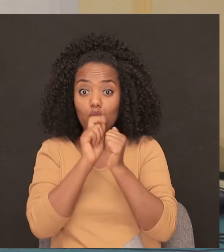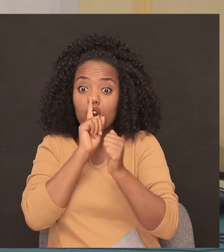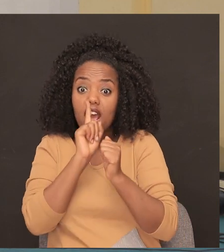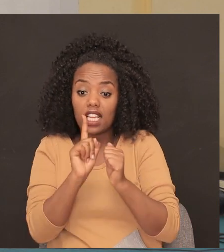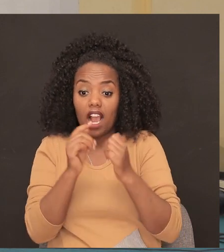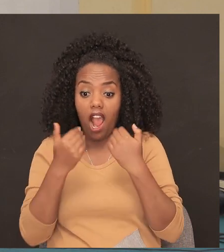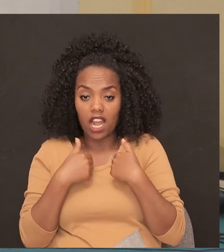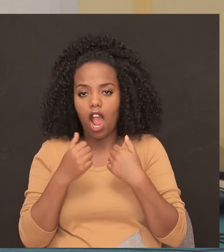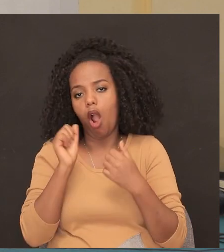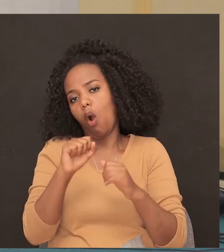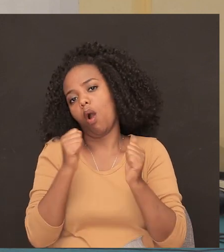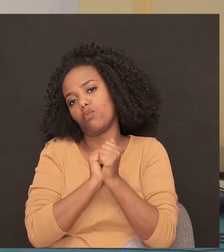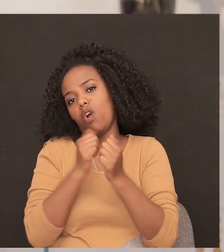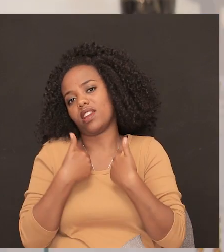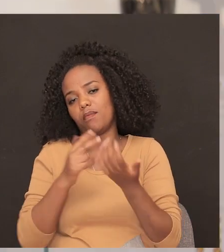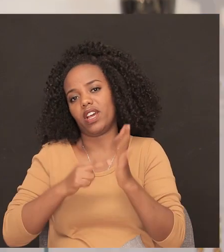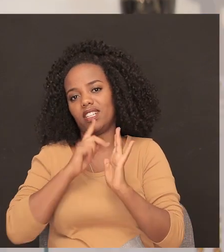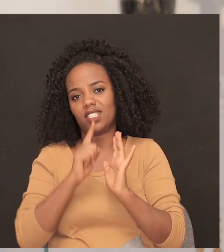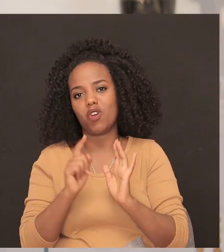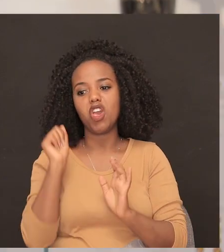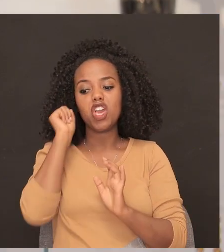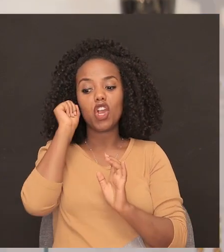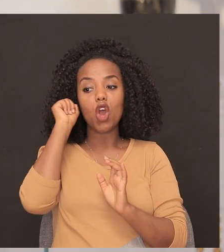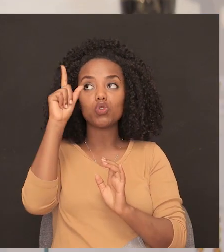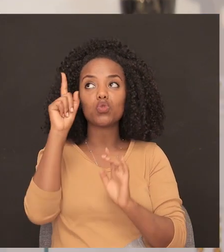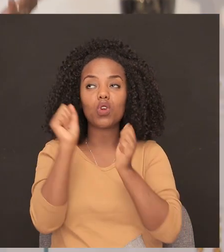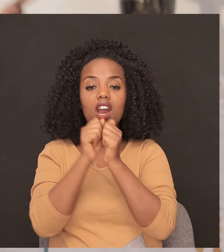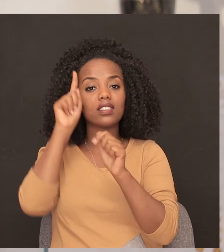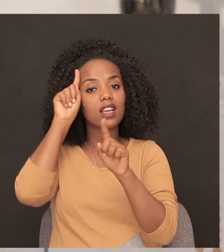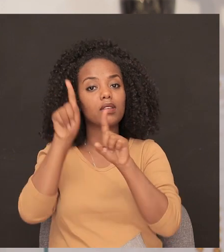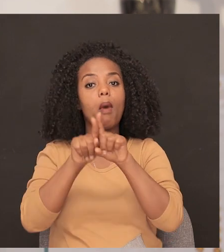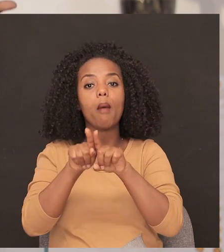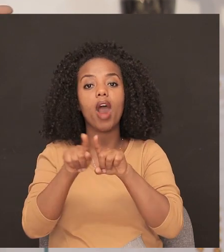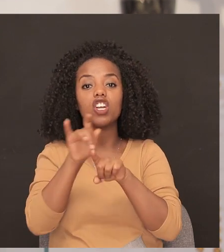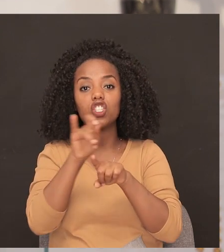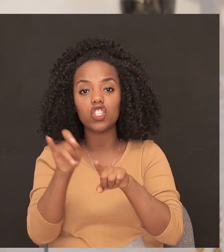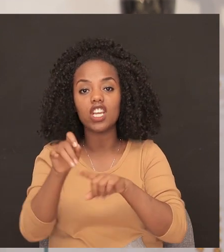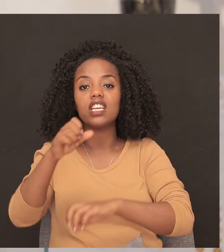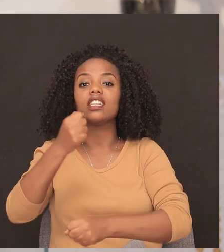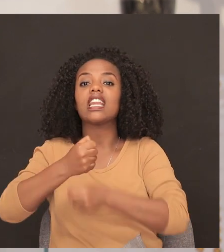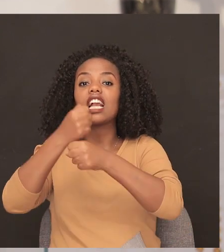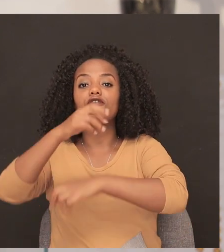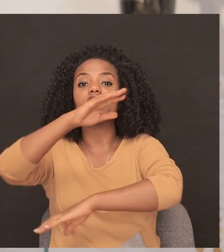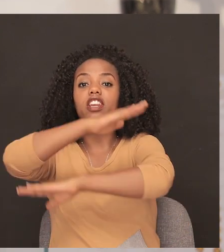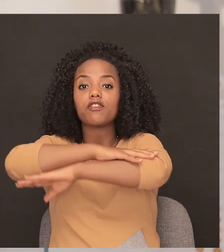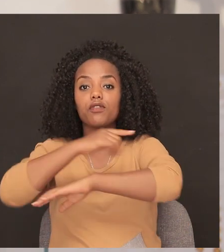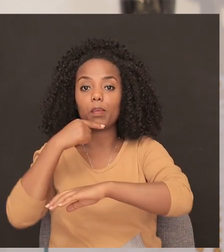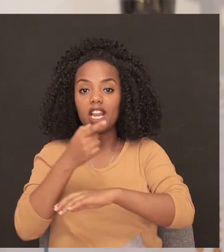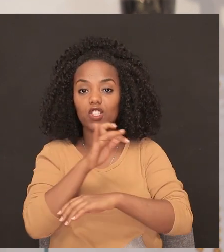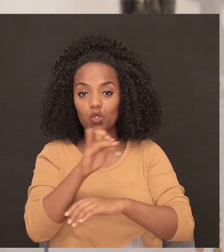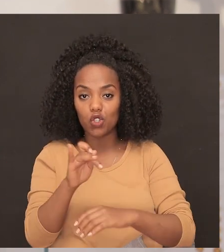ካለ አብሮህ ነው። ከሱ ጋር ተስማማ እንጂ በሱ ተደገፍ እርፍ በል እንጂ